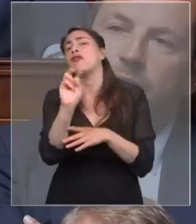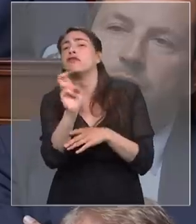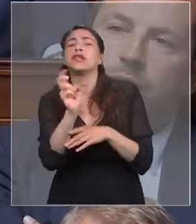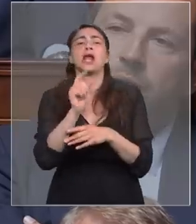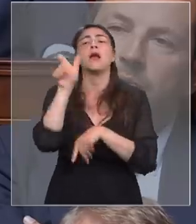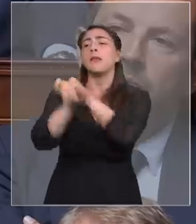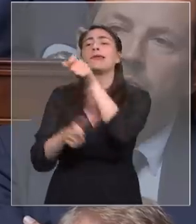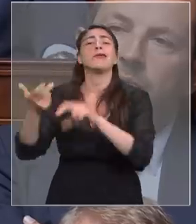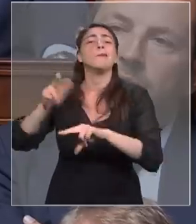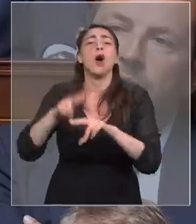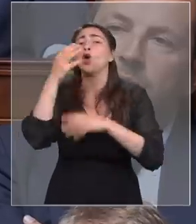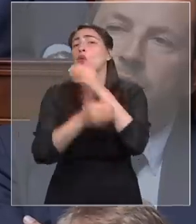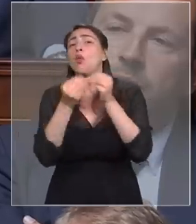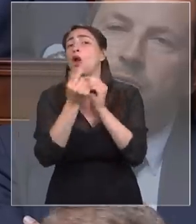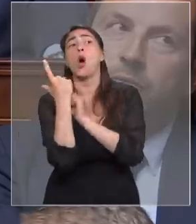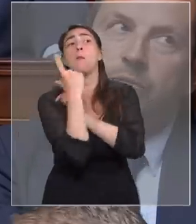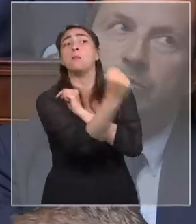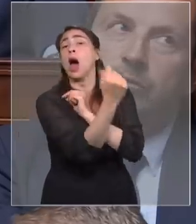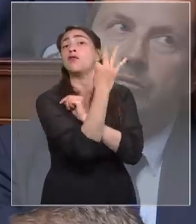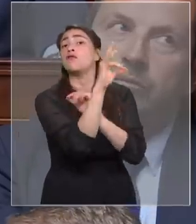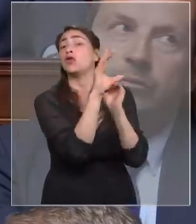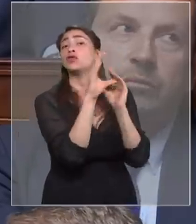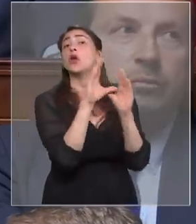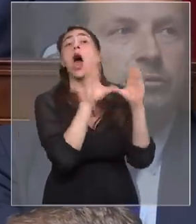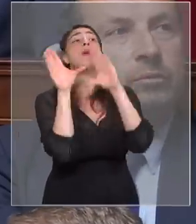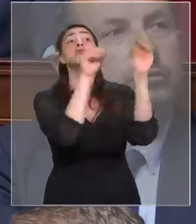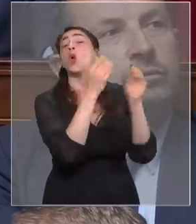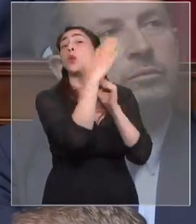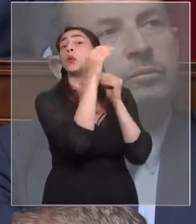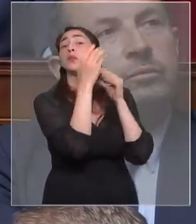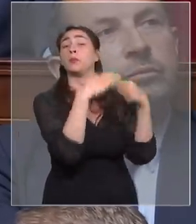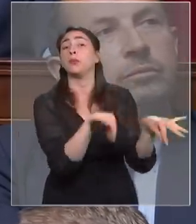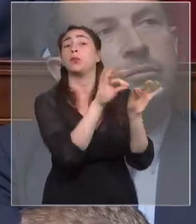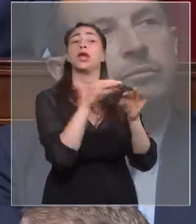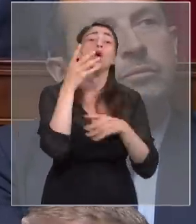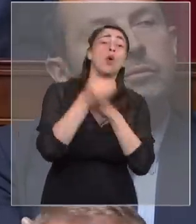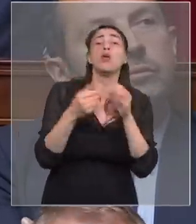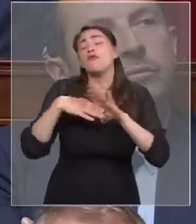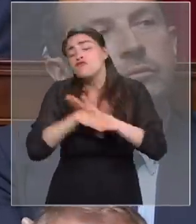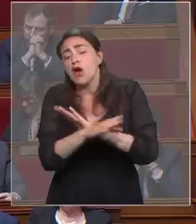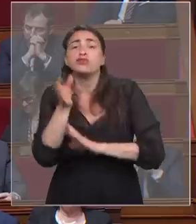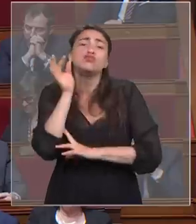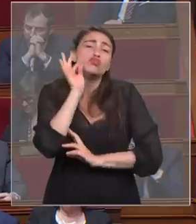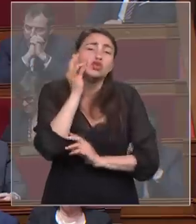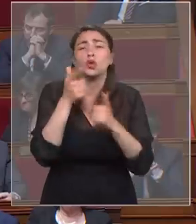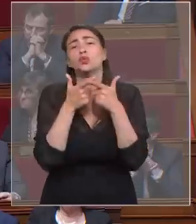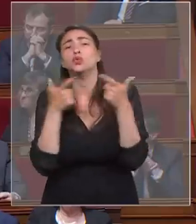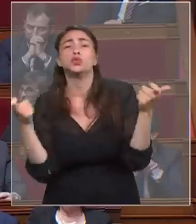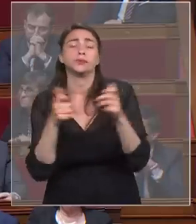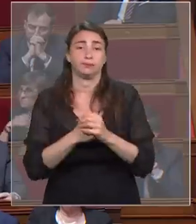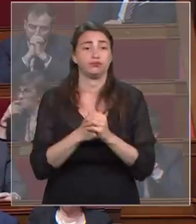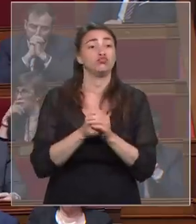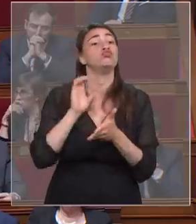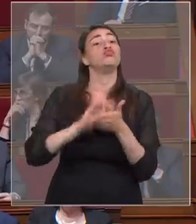le territoire. La e-carte vitale fluidifierait le dispositif. La fraude serait minime, selon ses dires, et la carte